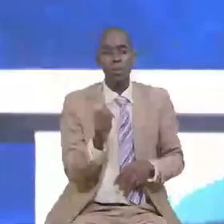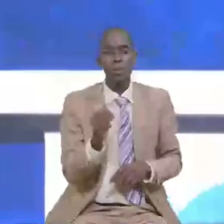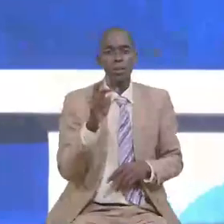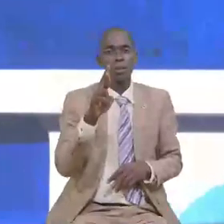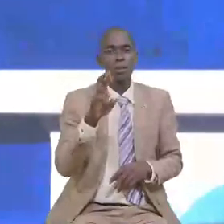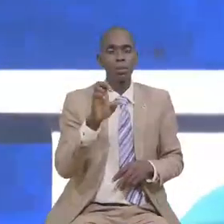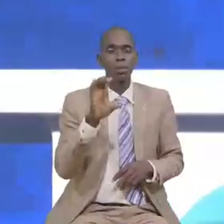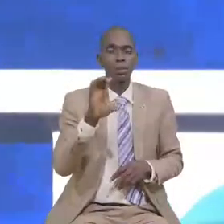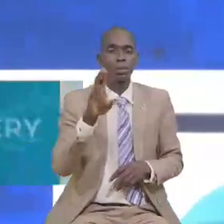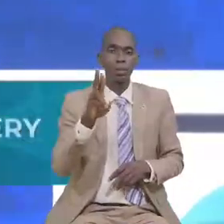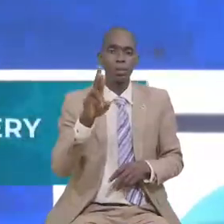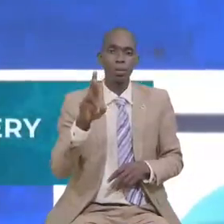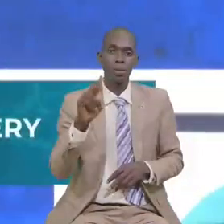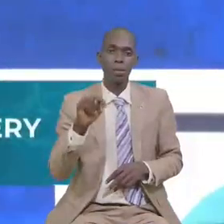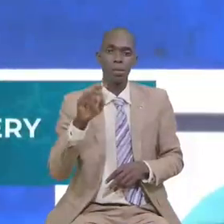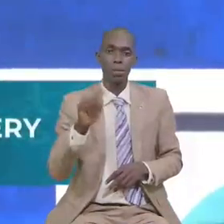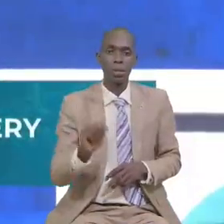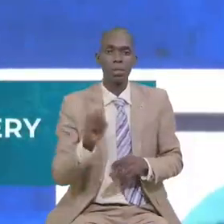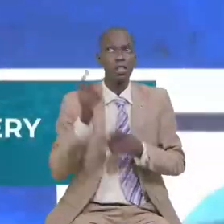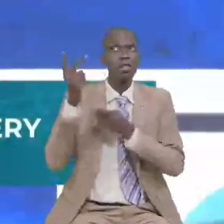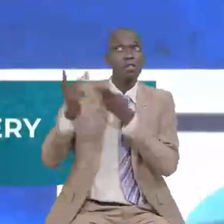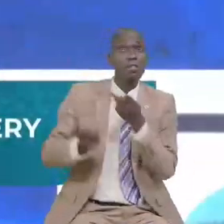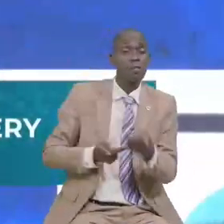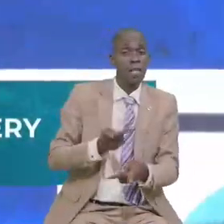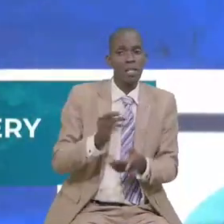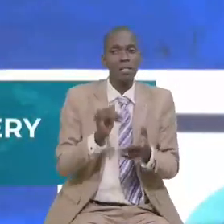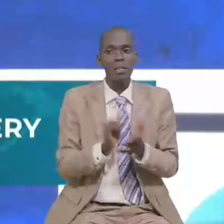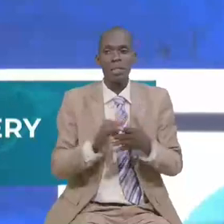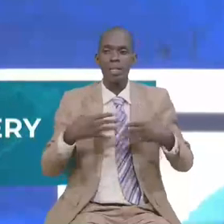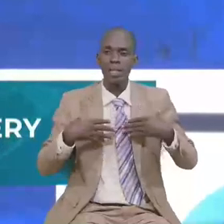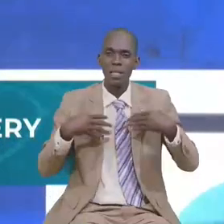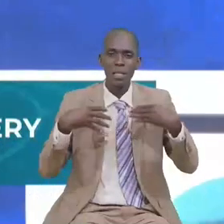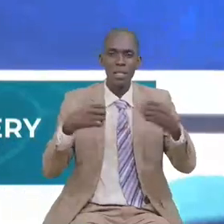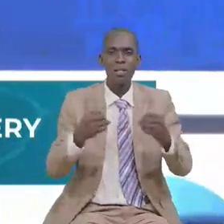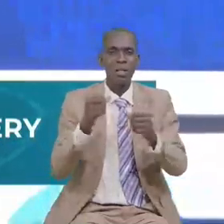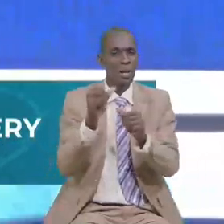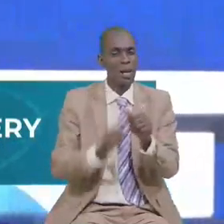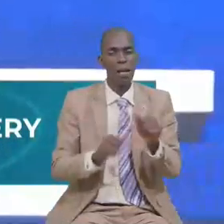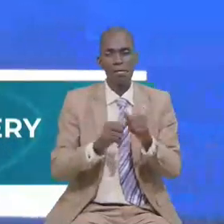visites récurrentes qui guérissent toute maladie.